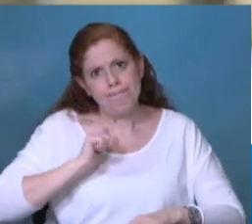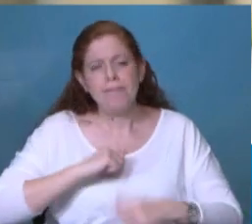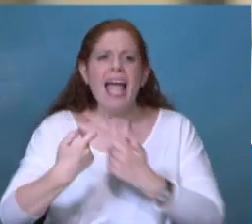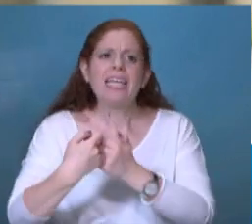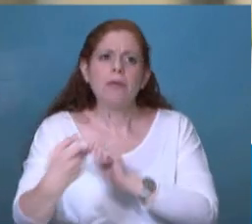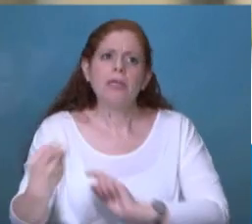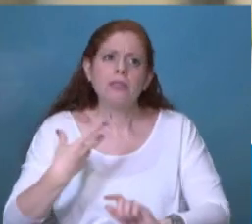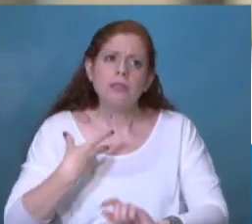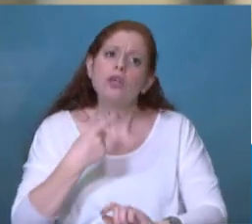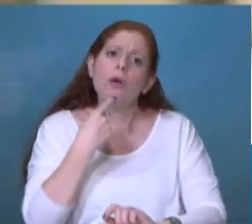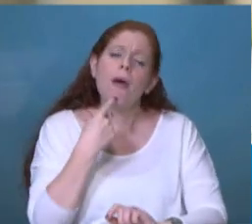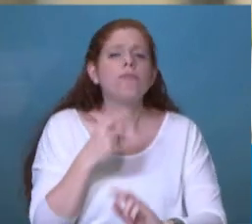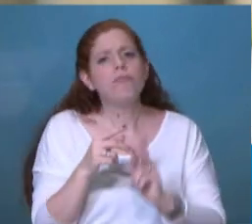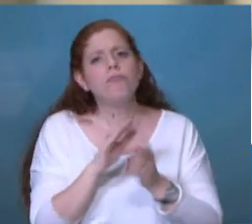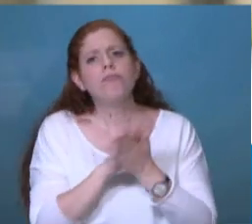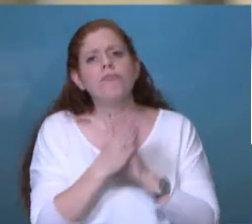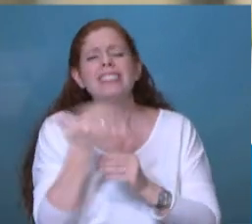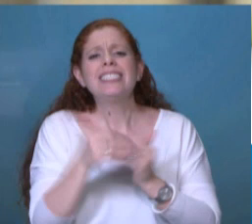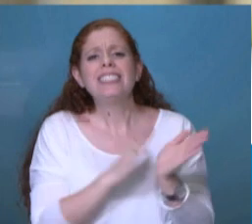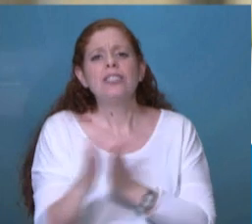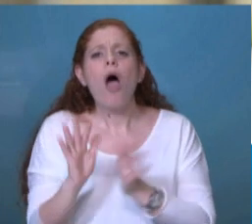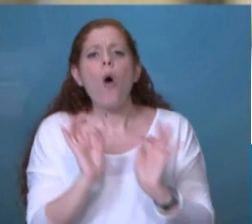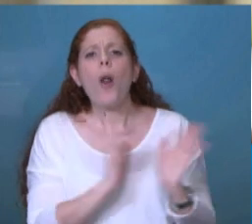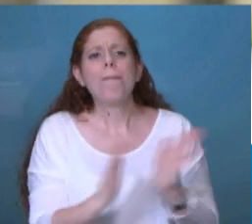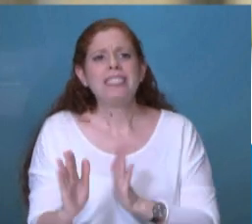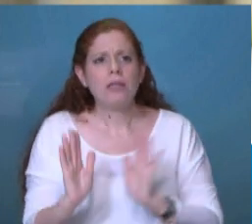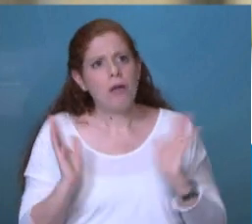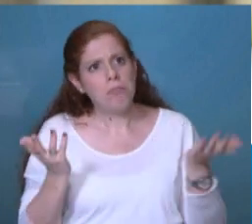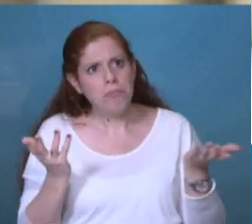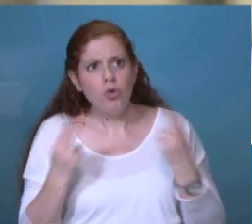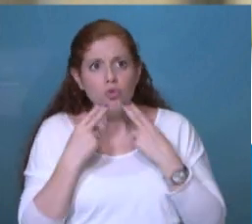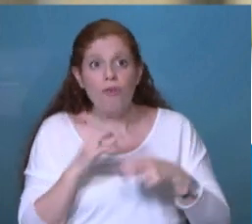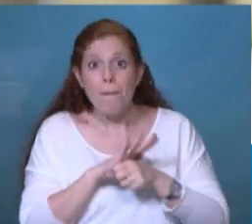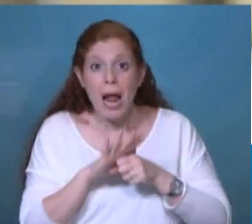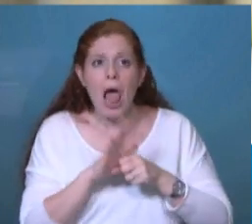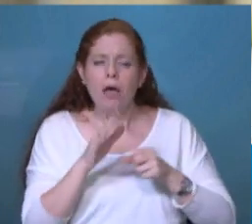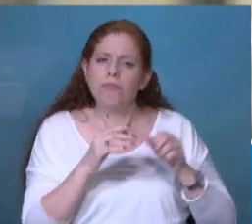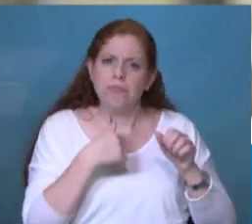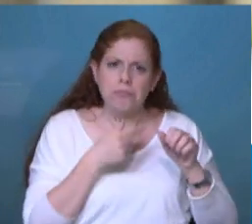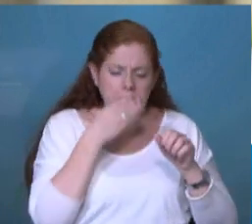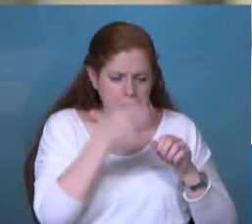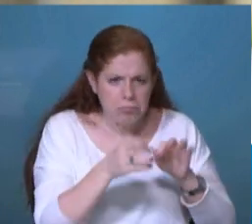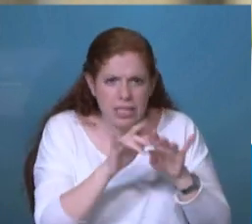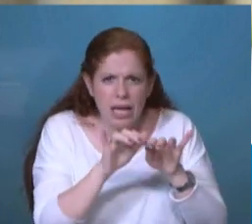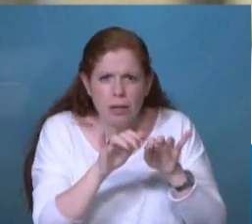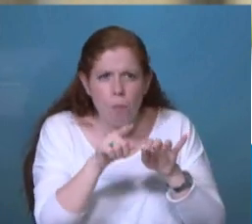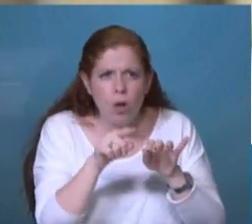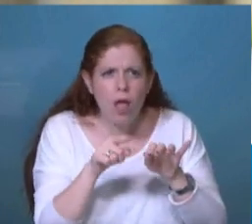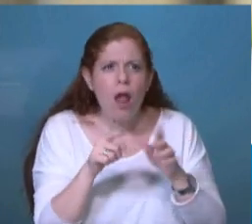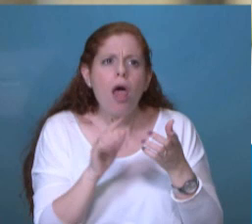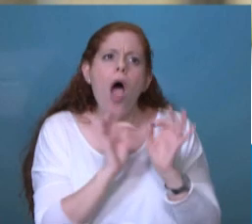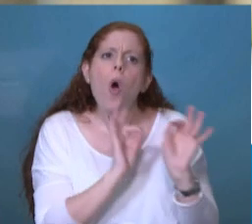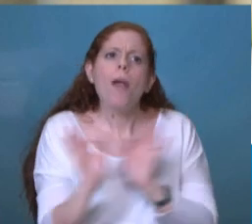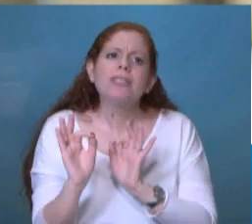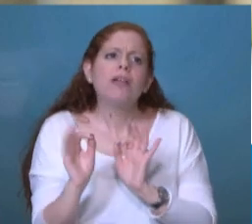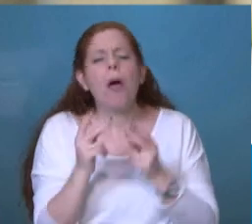אס-אמס שאומר שהעניין פתור והכל בסדר. תשובה מלאה יש בפורטל, אני נכנס לפורטל, הכל בסדר,